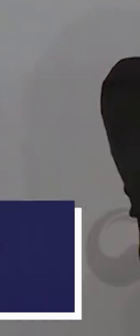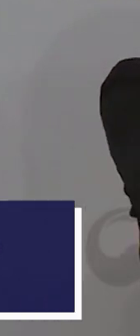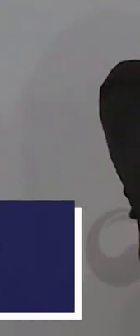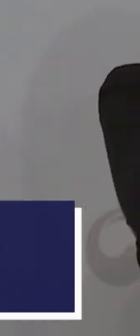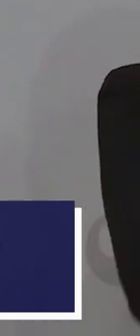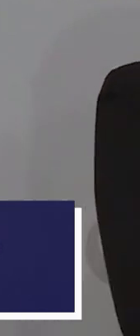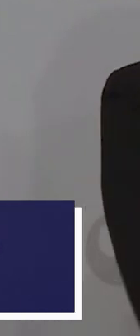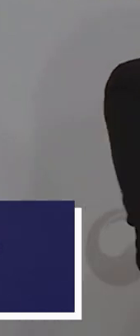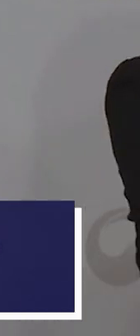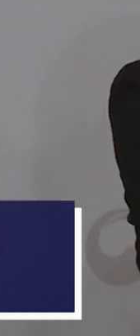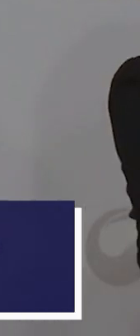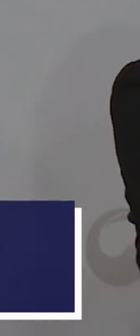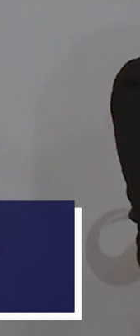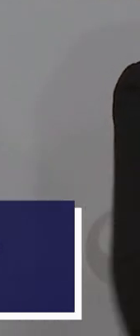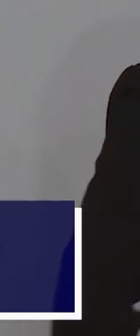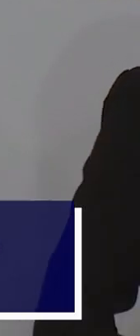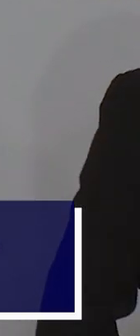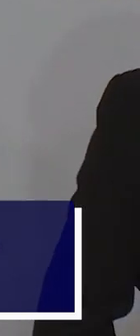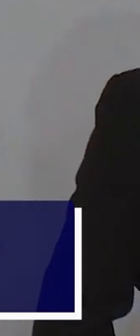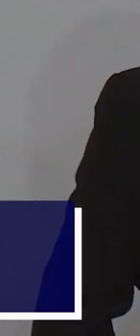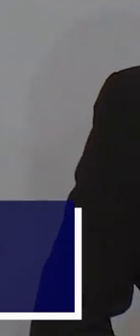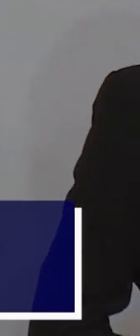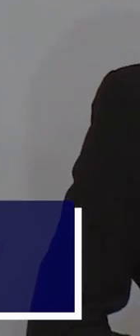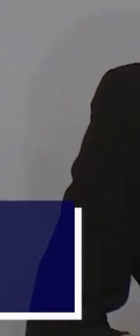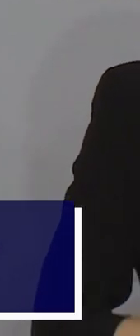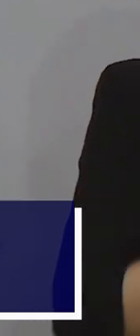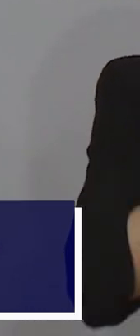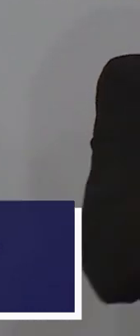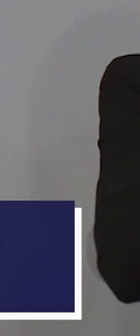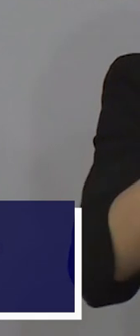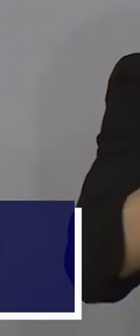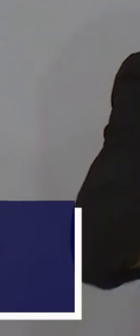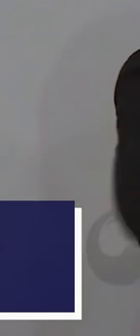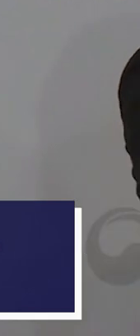각 지자체에 제공한 명단은